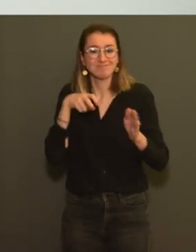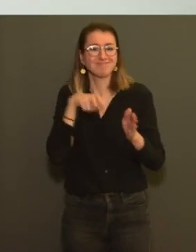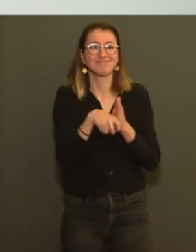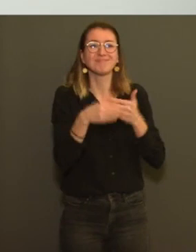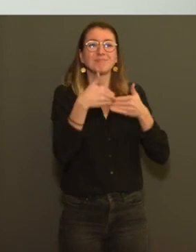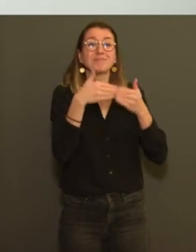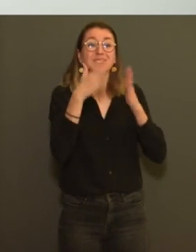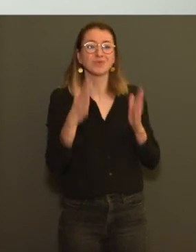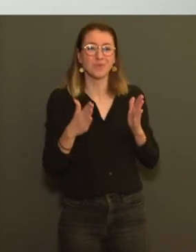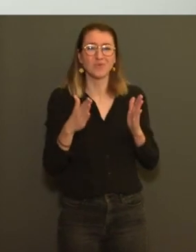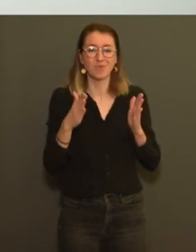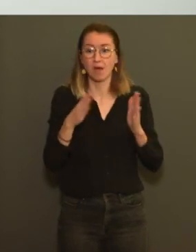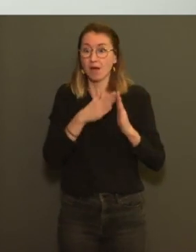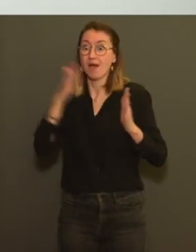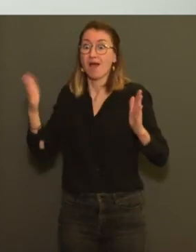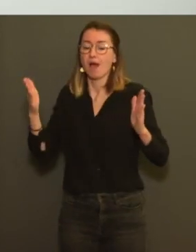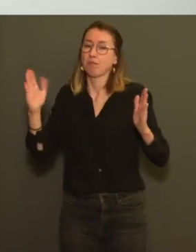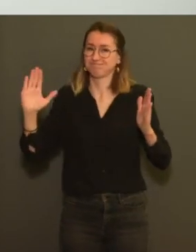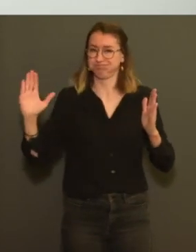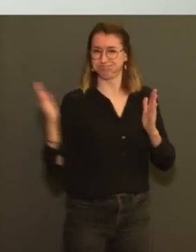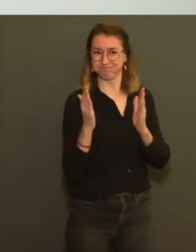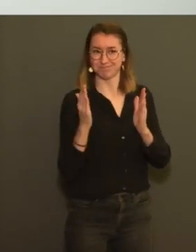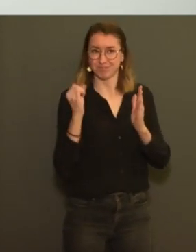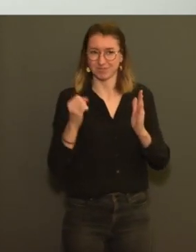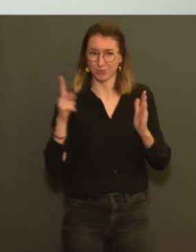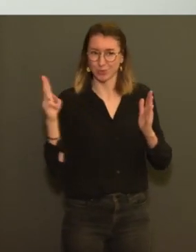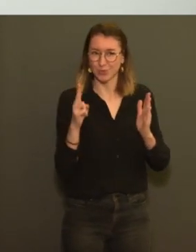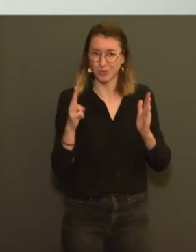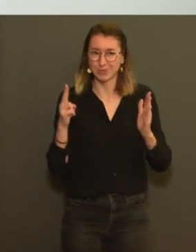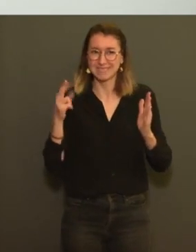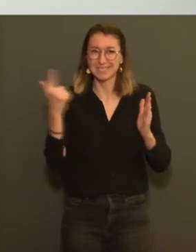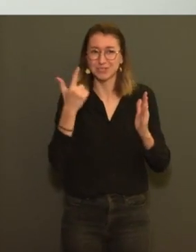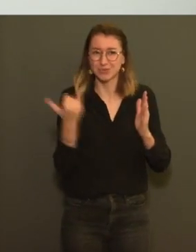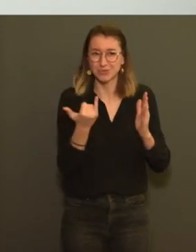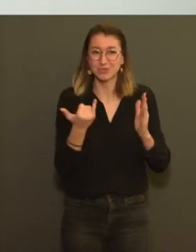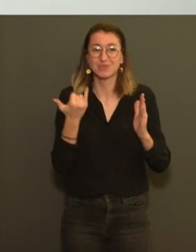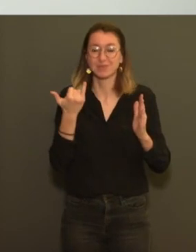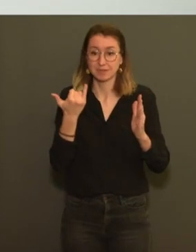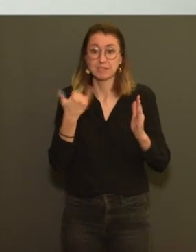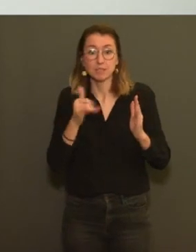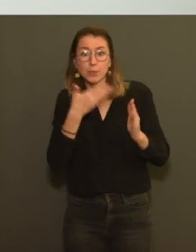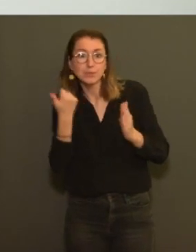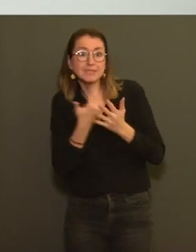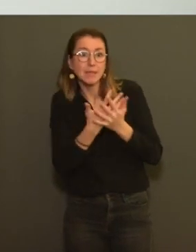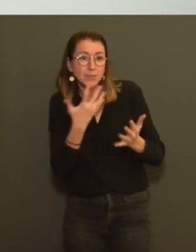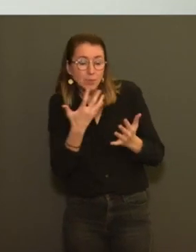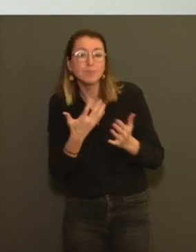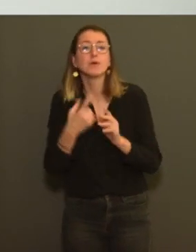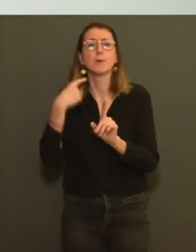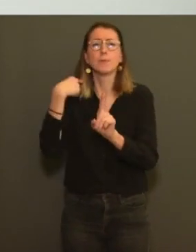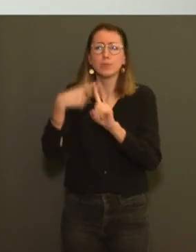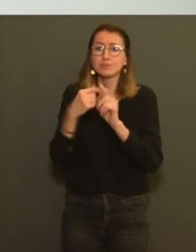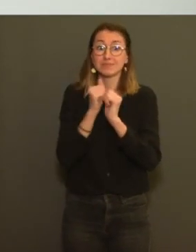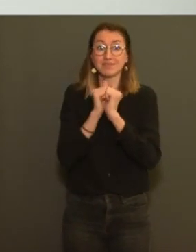J7 si on n'avait pas de symptômes et un test négatif à J5. On sait que si ça permet